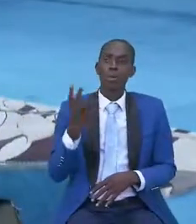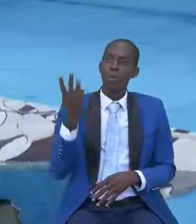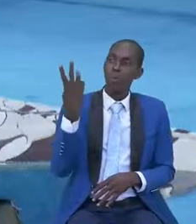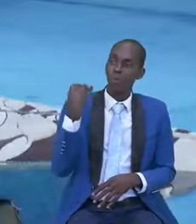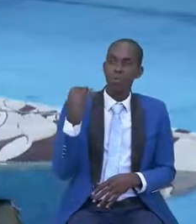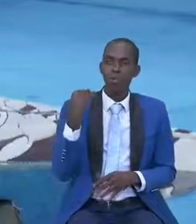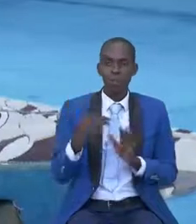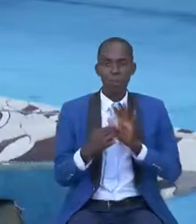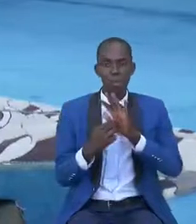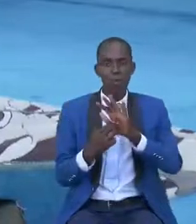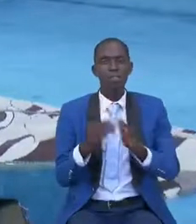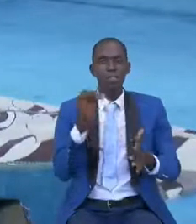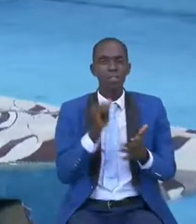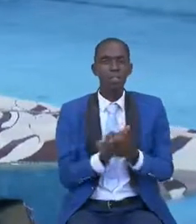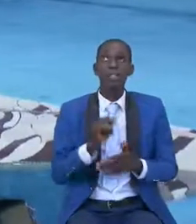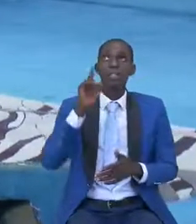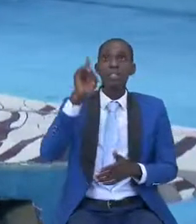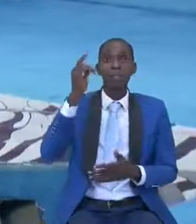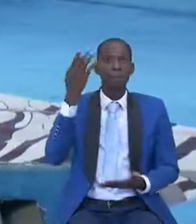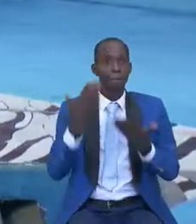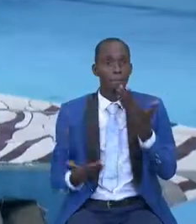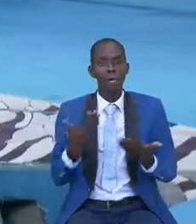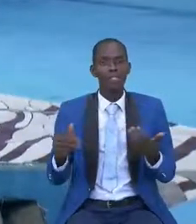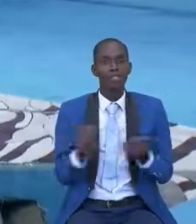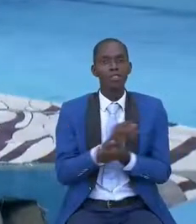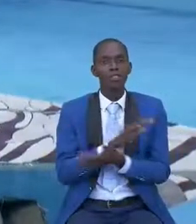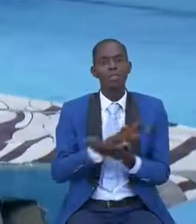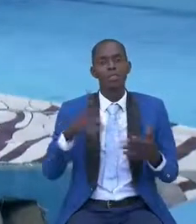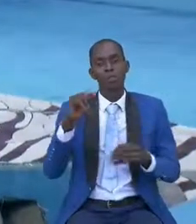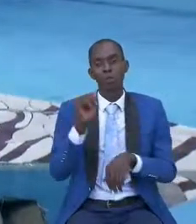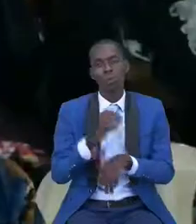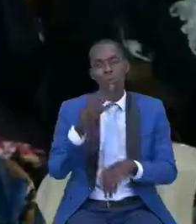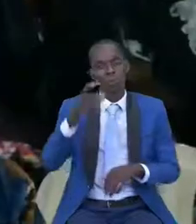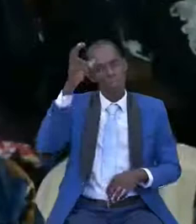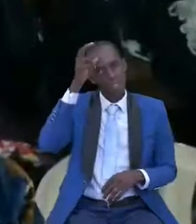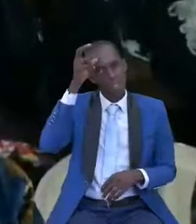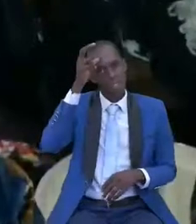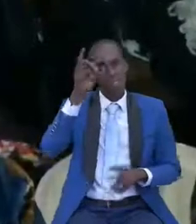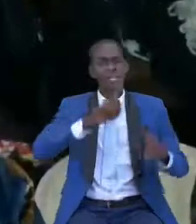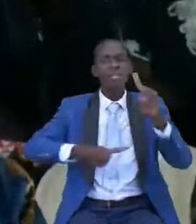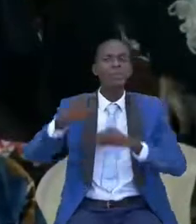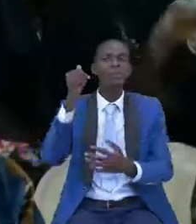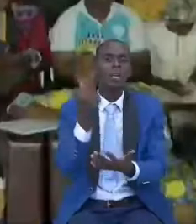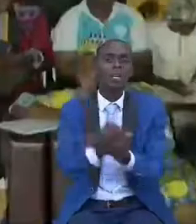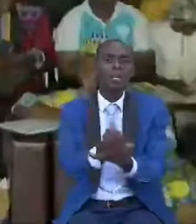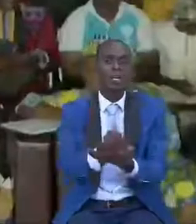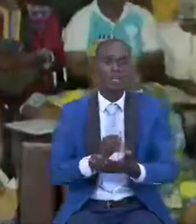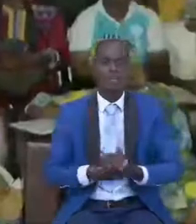Dieu a paru afin de détruire les œuvres du